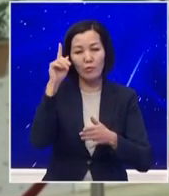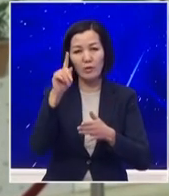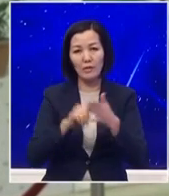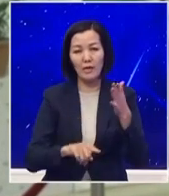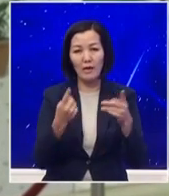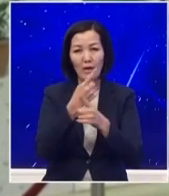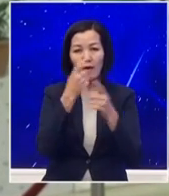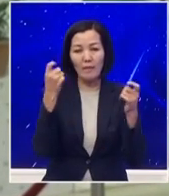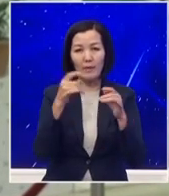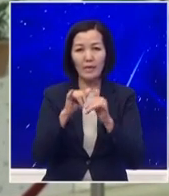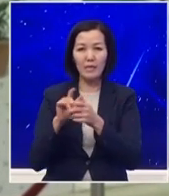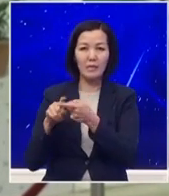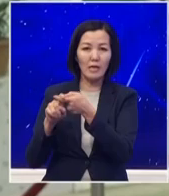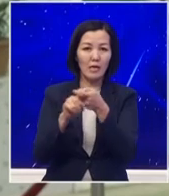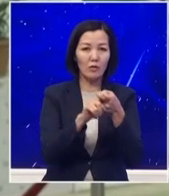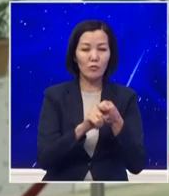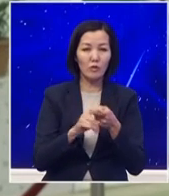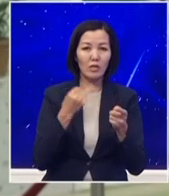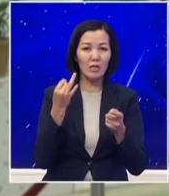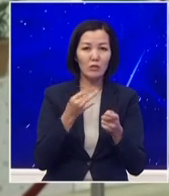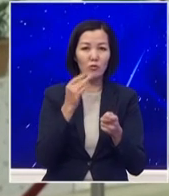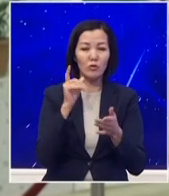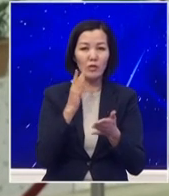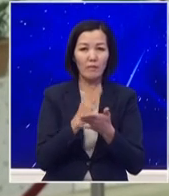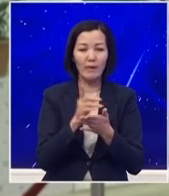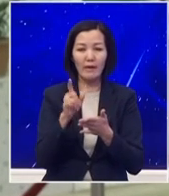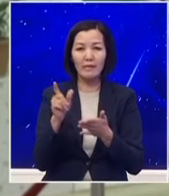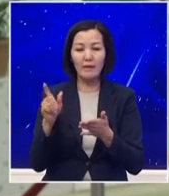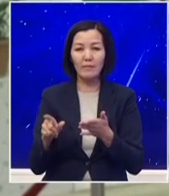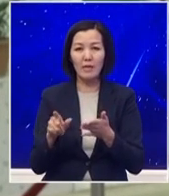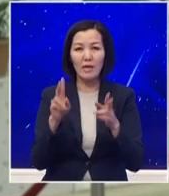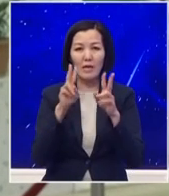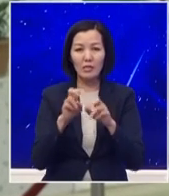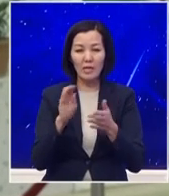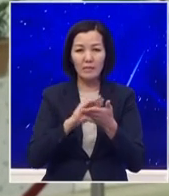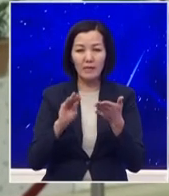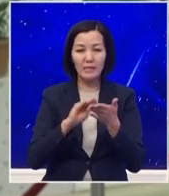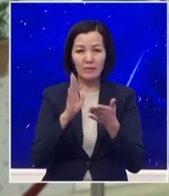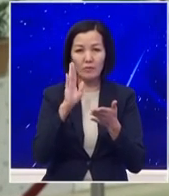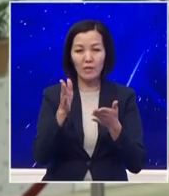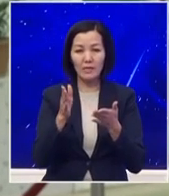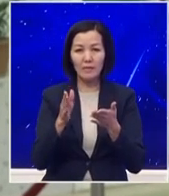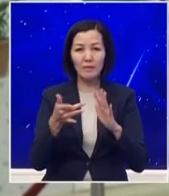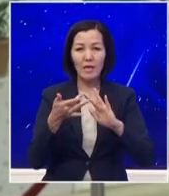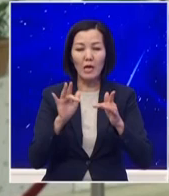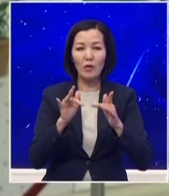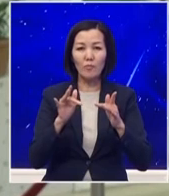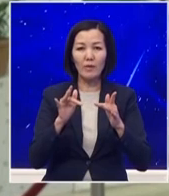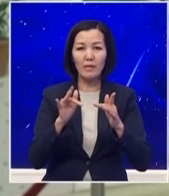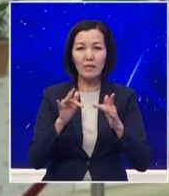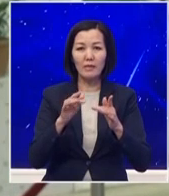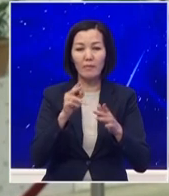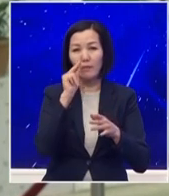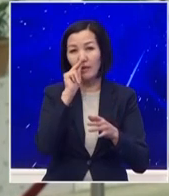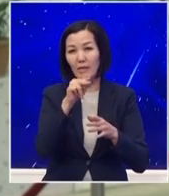ақпаратты таратушылармен ол туралы қызығушылығы бар азаматтар жазбасына мониторинг жүргіземіз. Сондықтан әлеуметтік желілер арқылы күмәнді